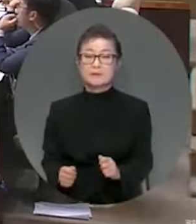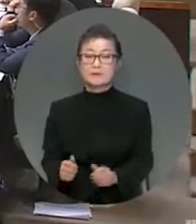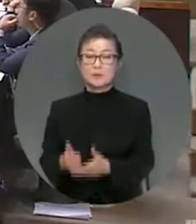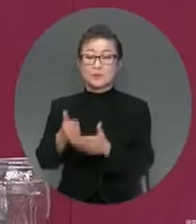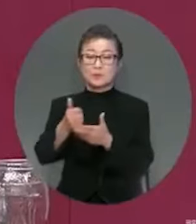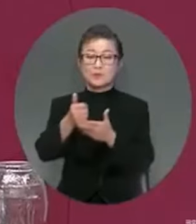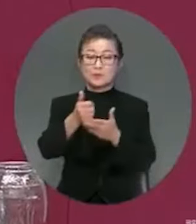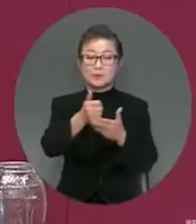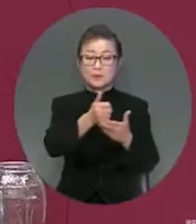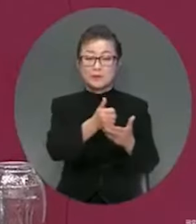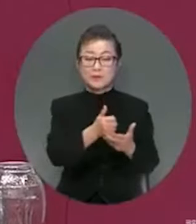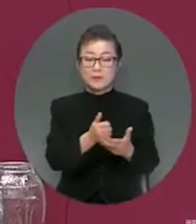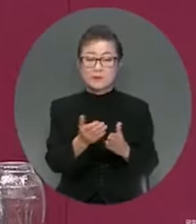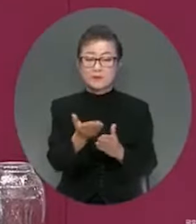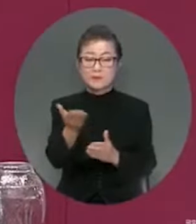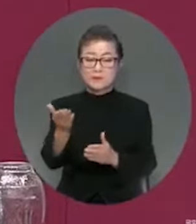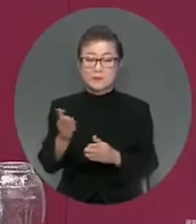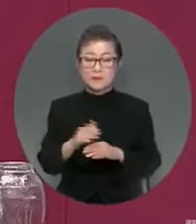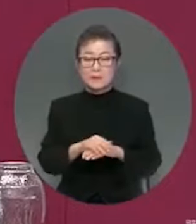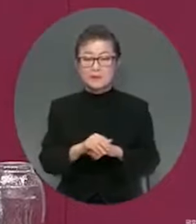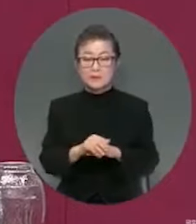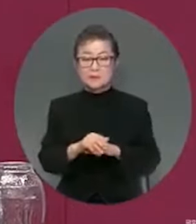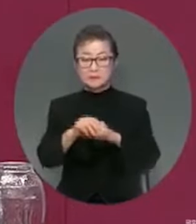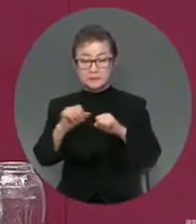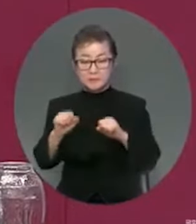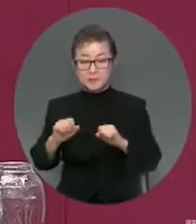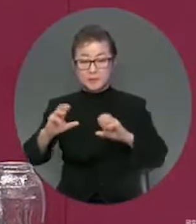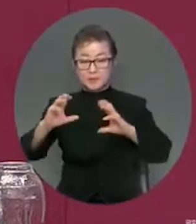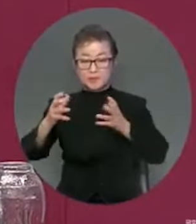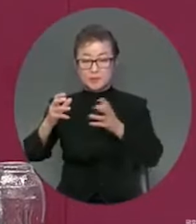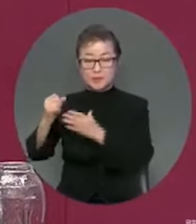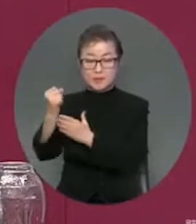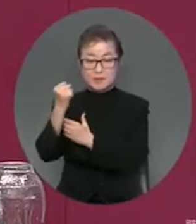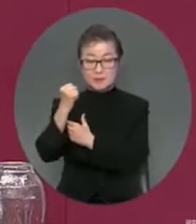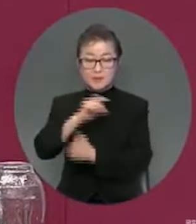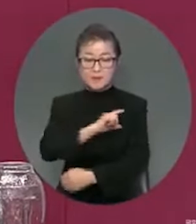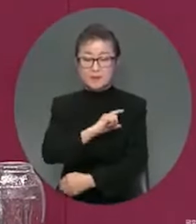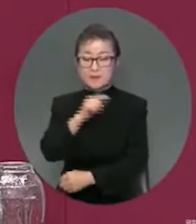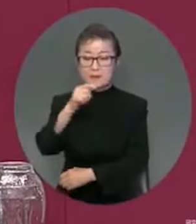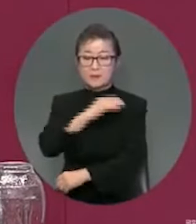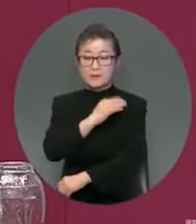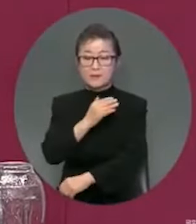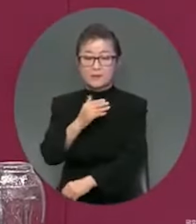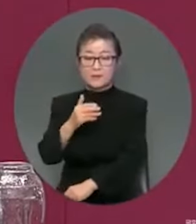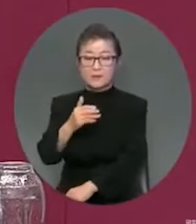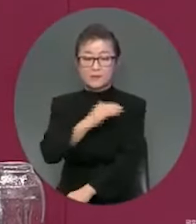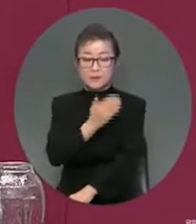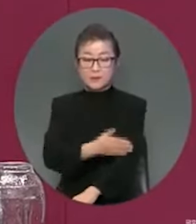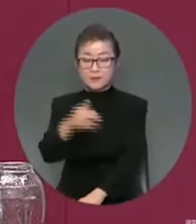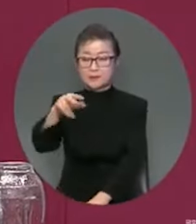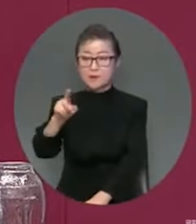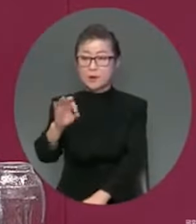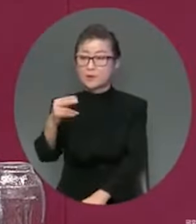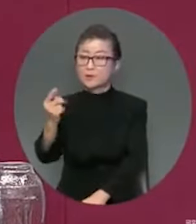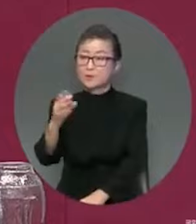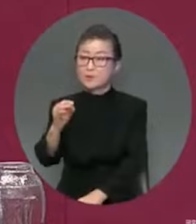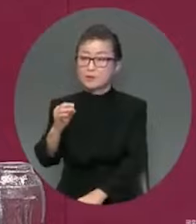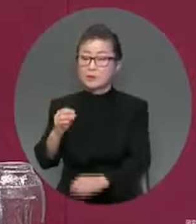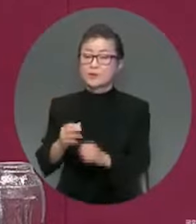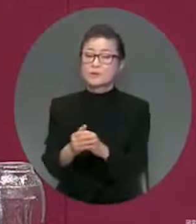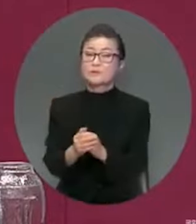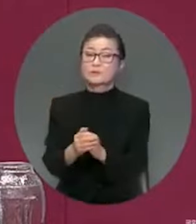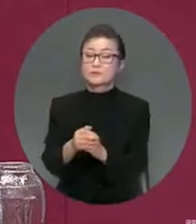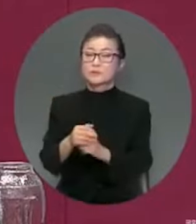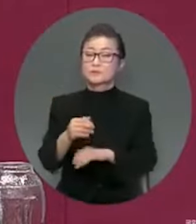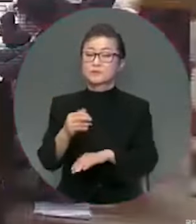존경하는 국민 여러분, 강원도 강릉 출신의 국민의힘 권성동 의원입니다. 먼저 국무총리님 앞으로